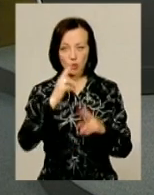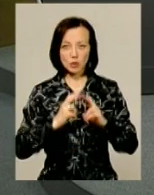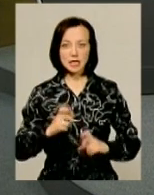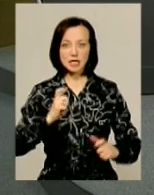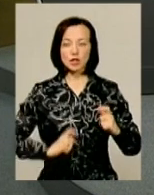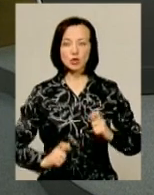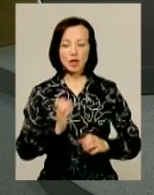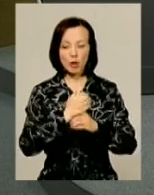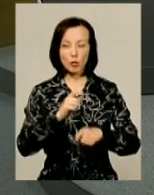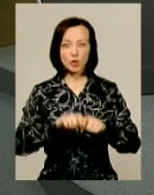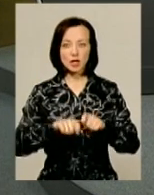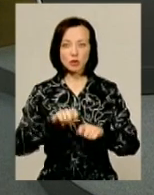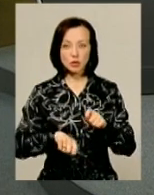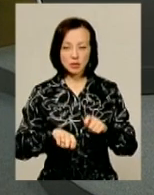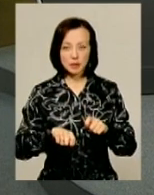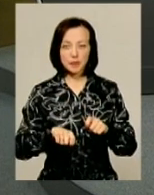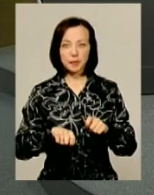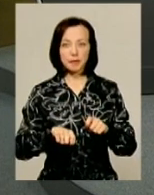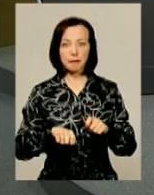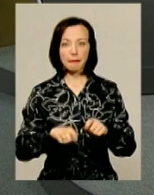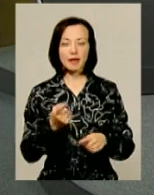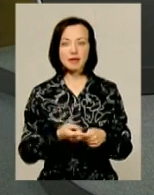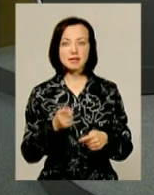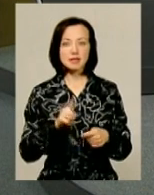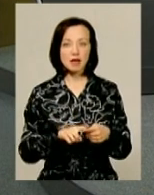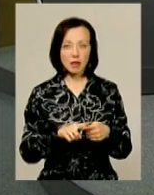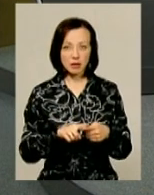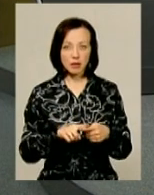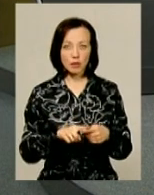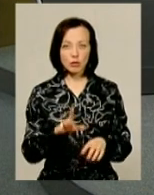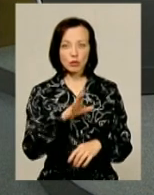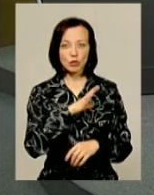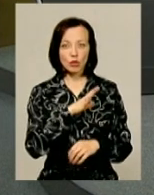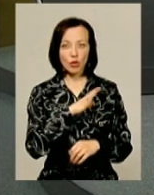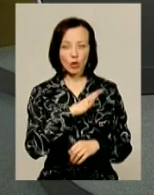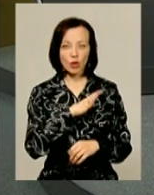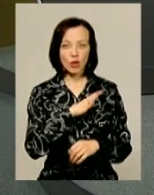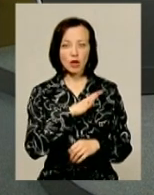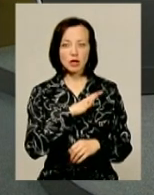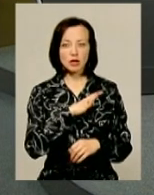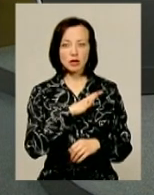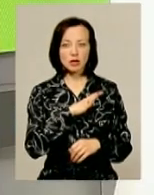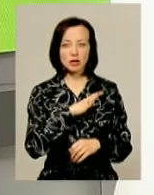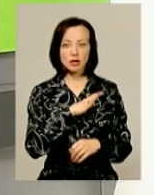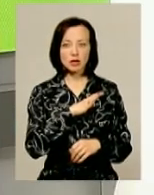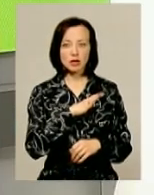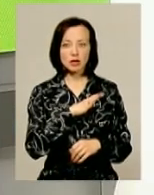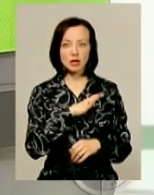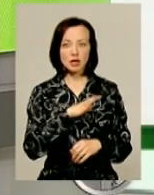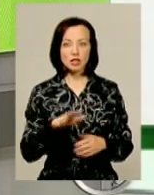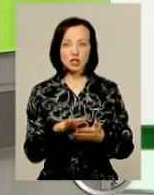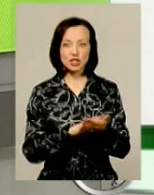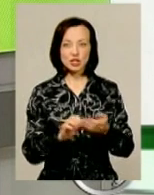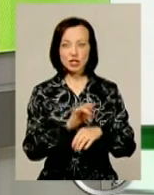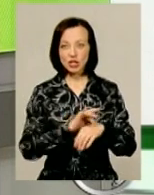інституту з лабораторної діагностики та ветсанекспертизи, це було знищення в дворогосподарстві